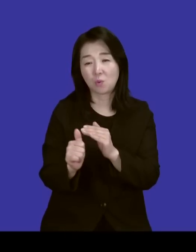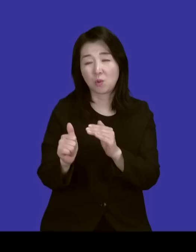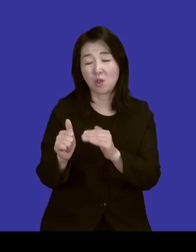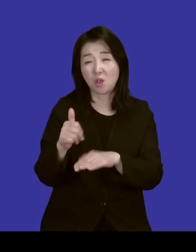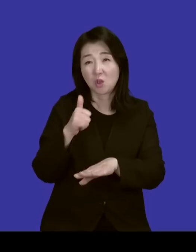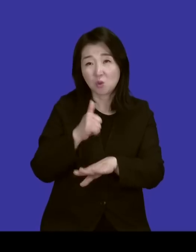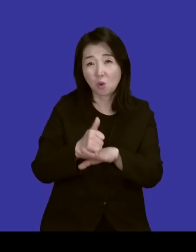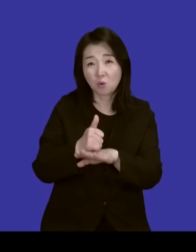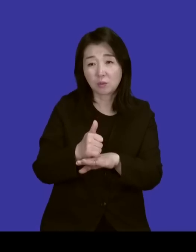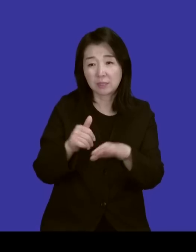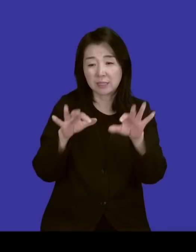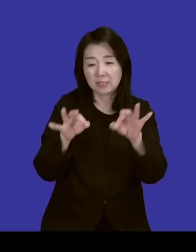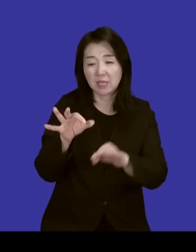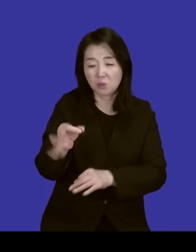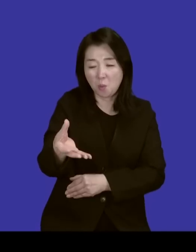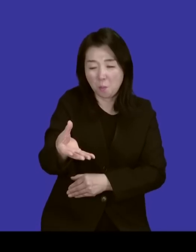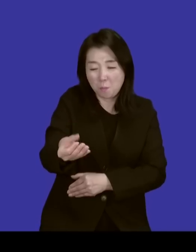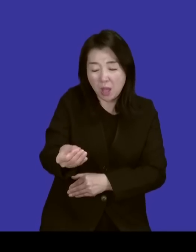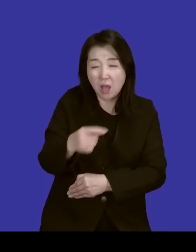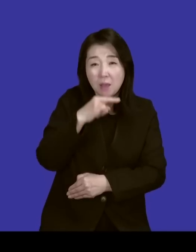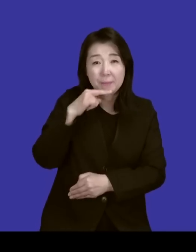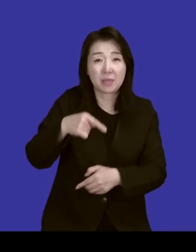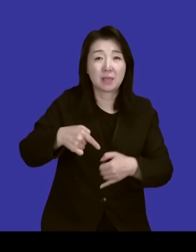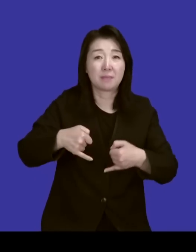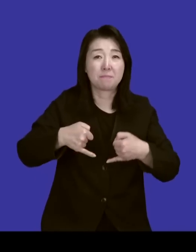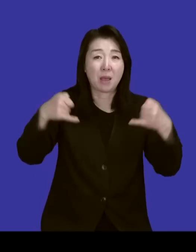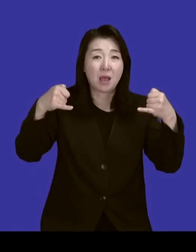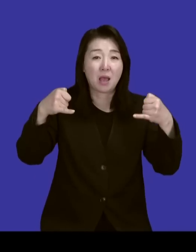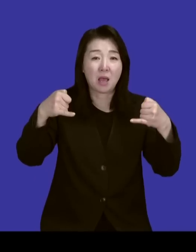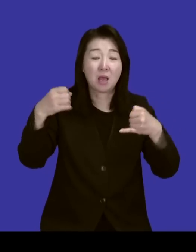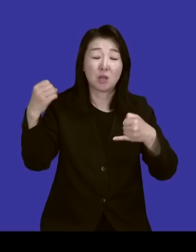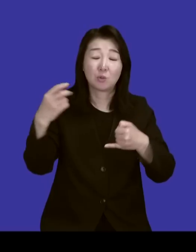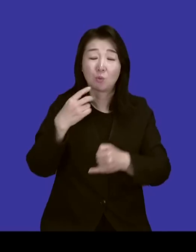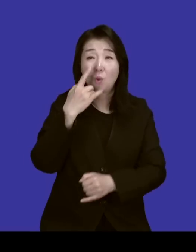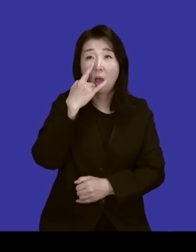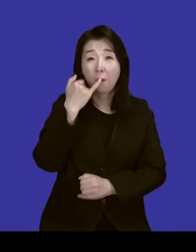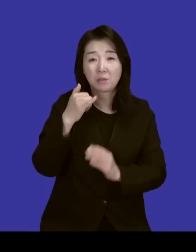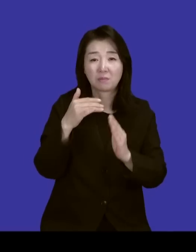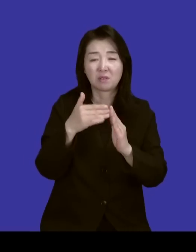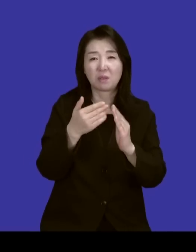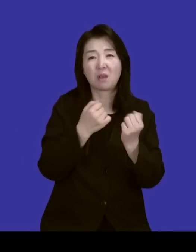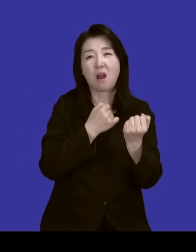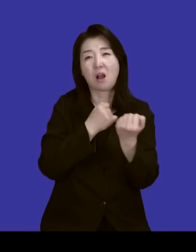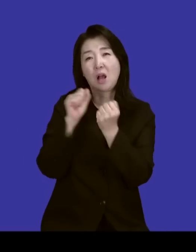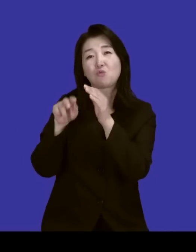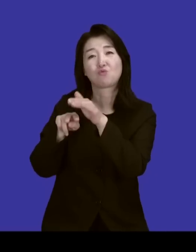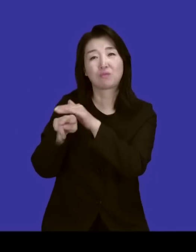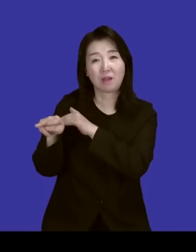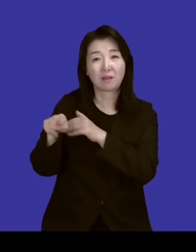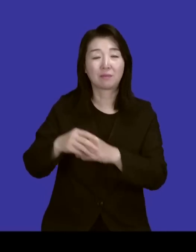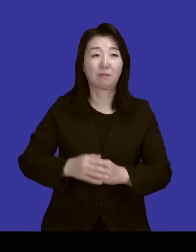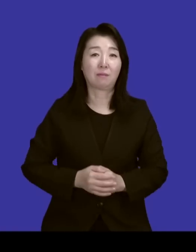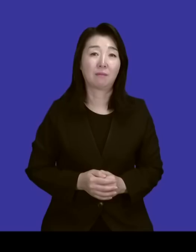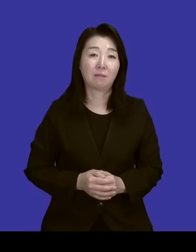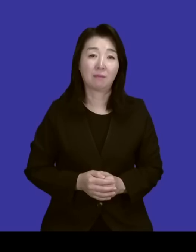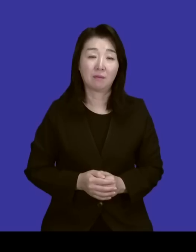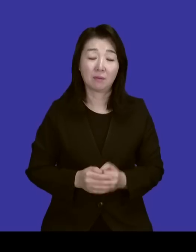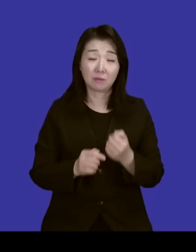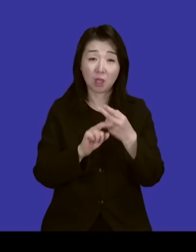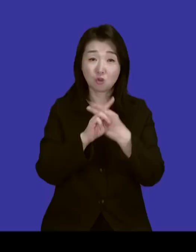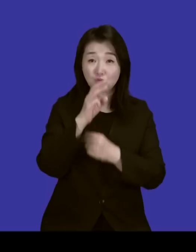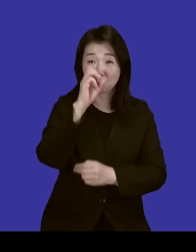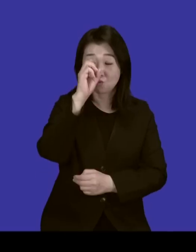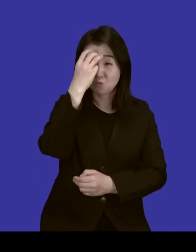짊어지고 네. 심지어는 집에서 아버님이 사라지셨어요. 가출을 하셨어요. 아. 제가 중고등학교 다닐 때